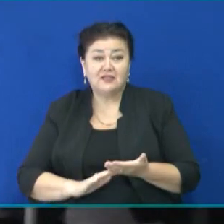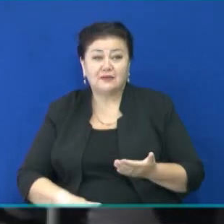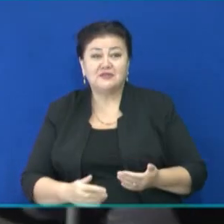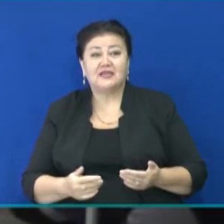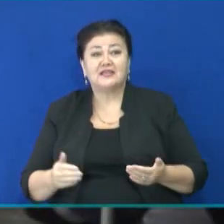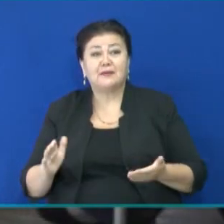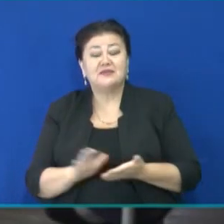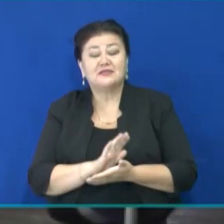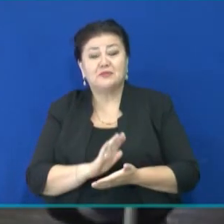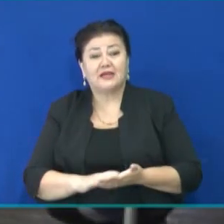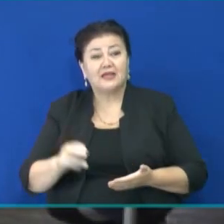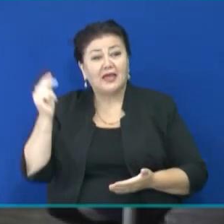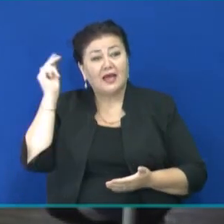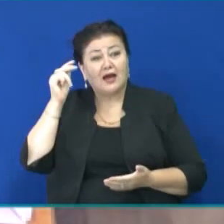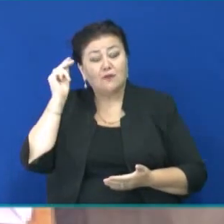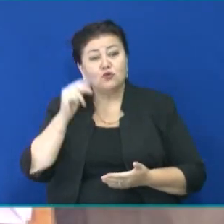Облысымызда жоғары білім үшін